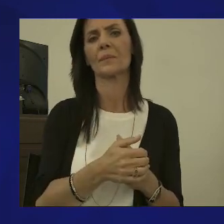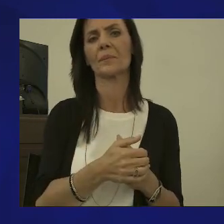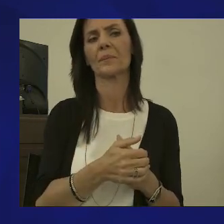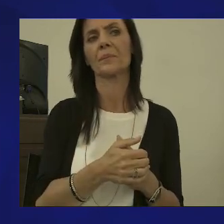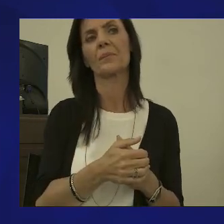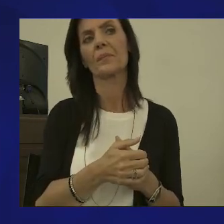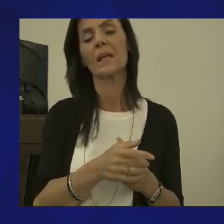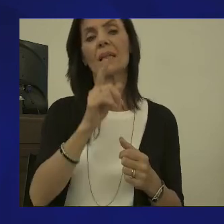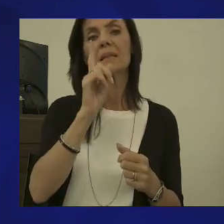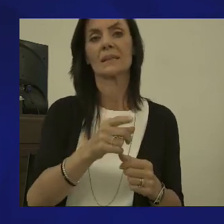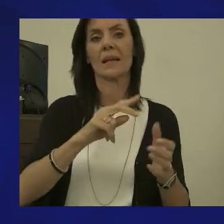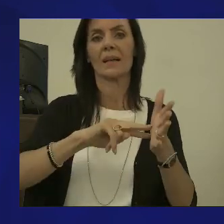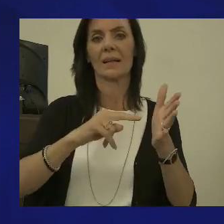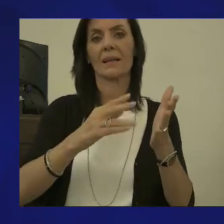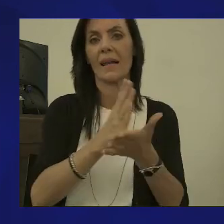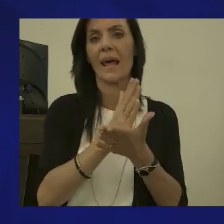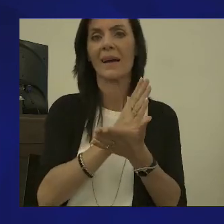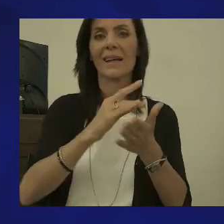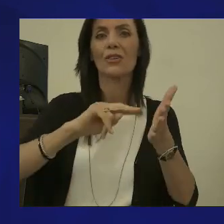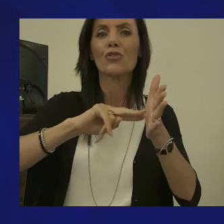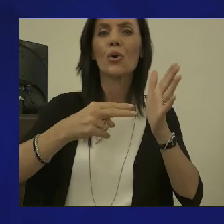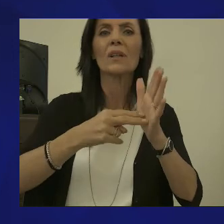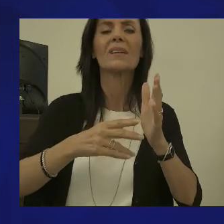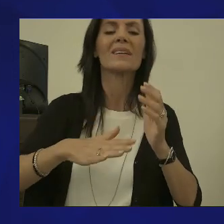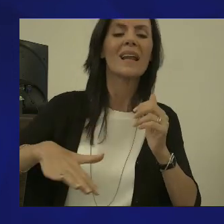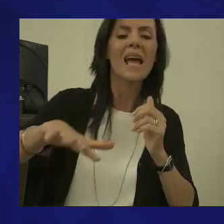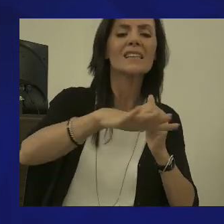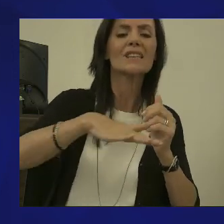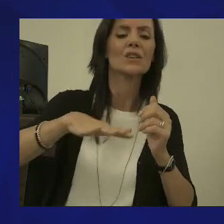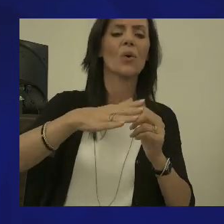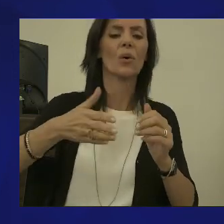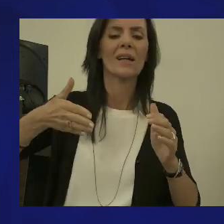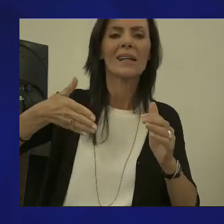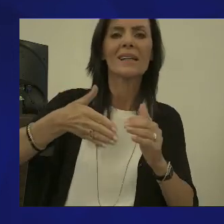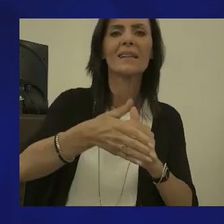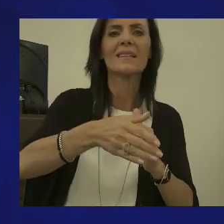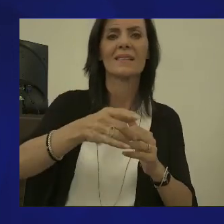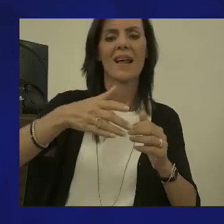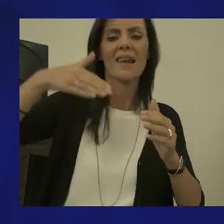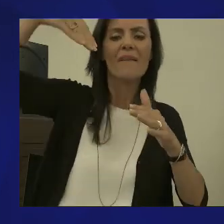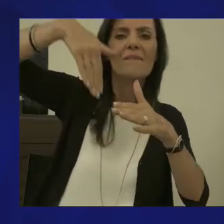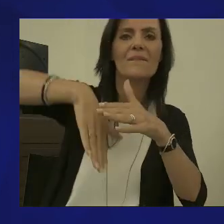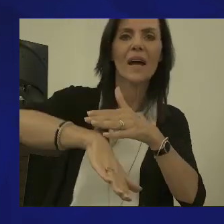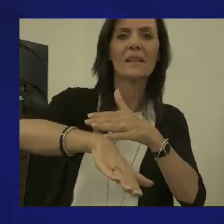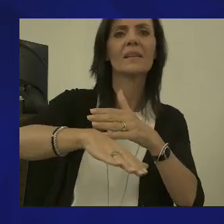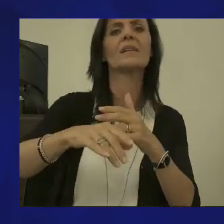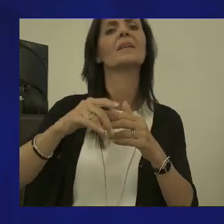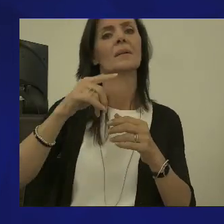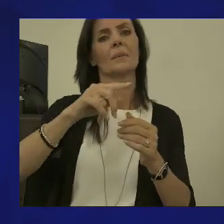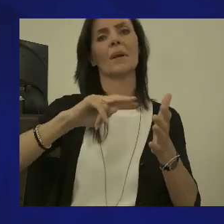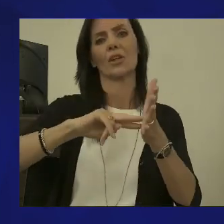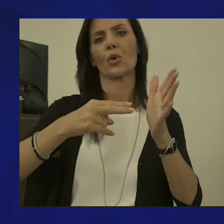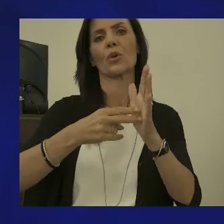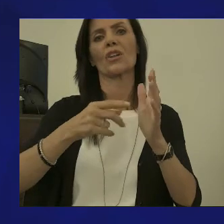אקציה. שום קשר. צריך להכין תוכנית לכל האזור הזה, מבחינת כניסה לוואדי, בטח כחלק מתוכנית